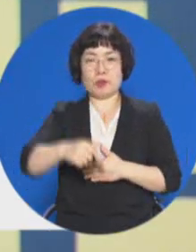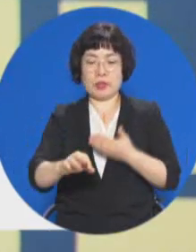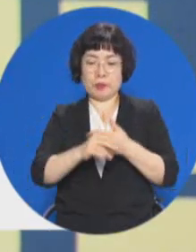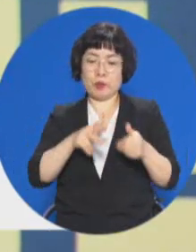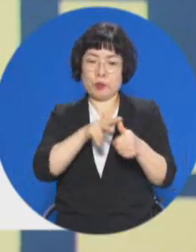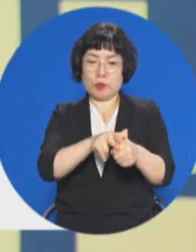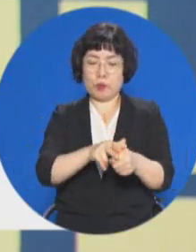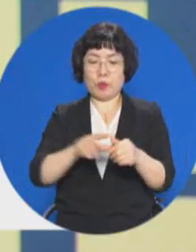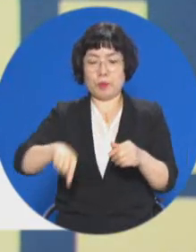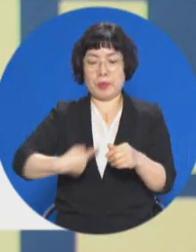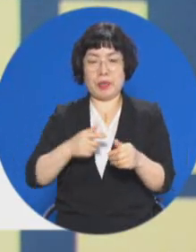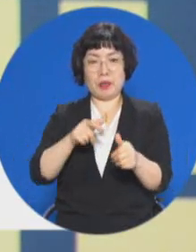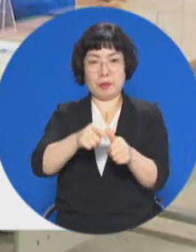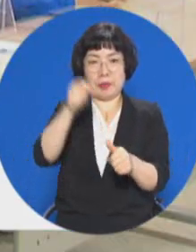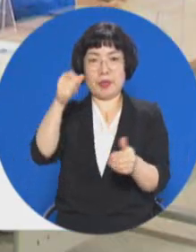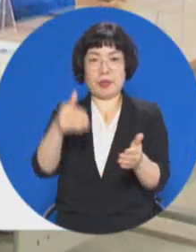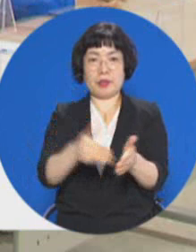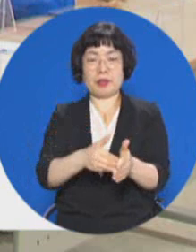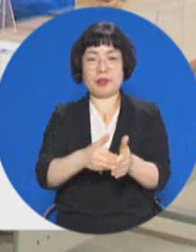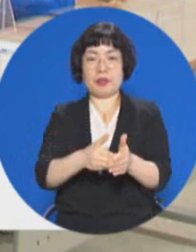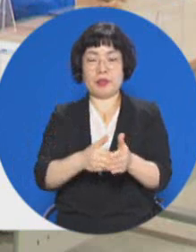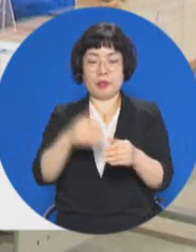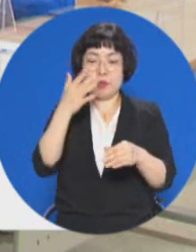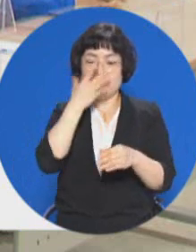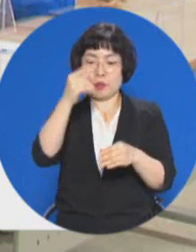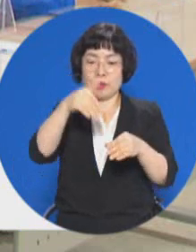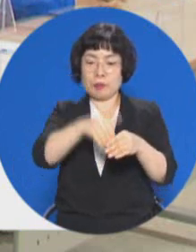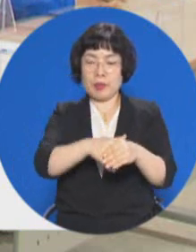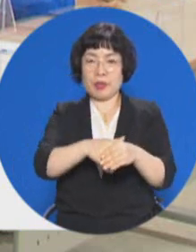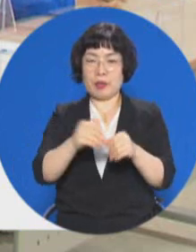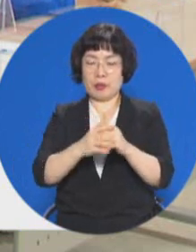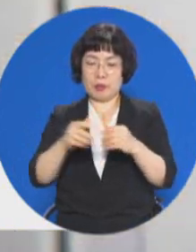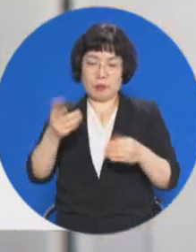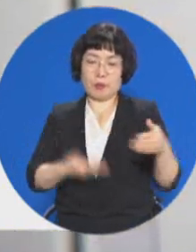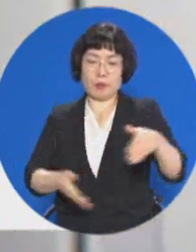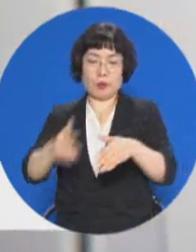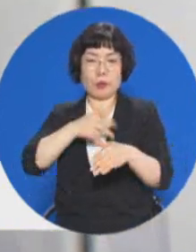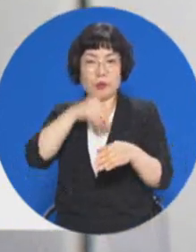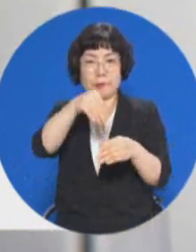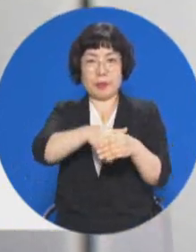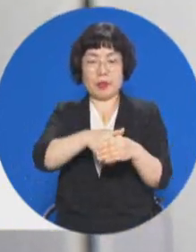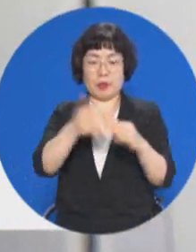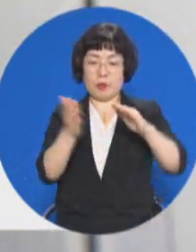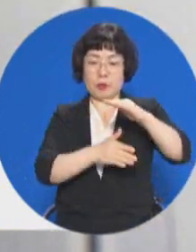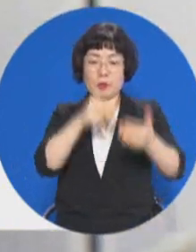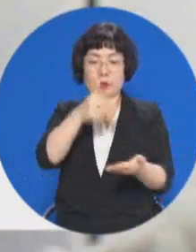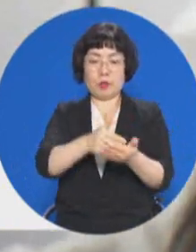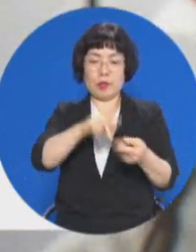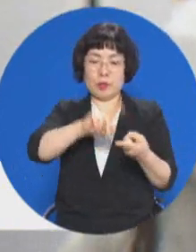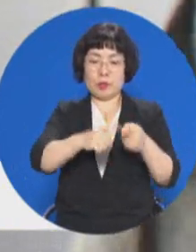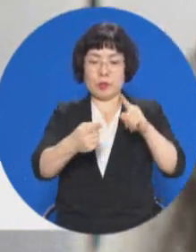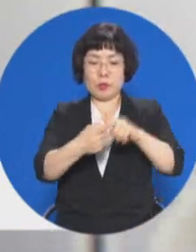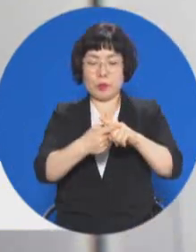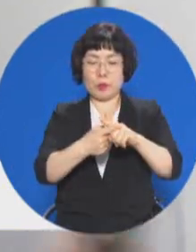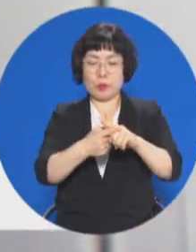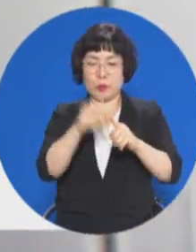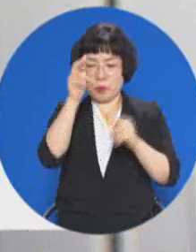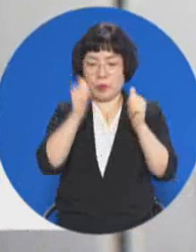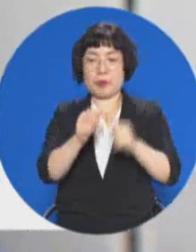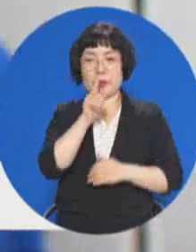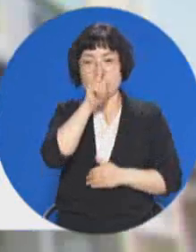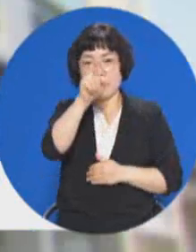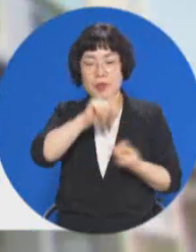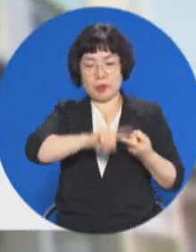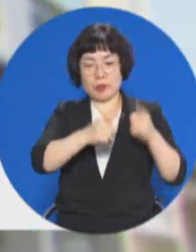예비후보를 단수 공천했습니다. 순천 1선거구 도의원 보궐선거 공천 후보자는 후보 간 진정서 접수와